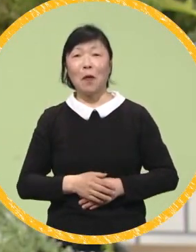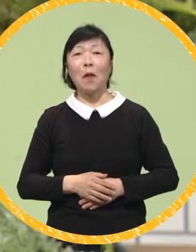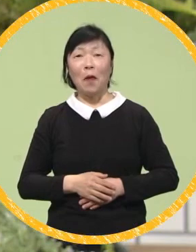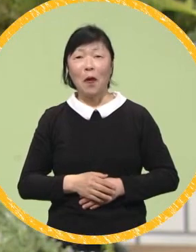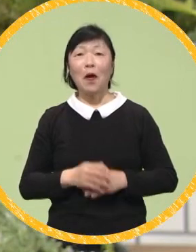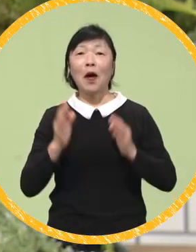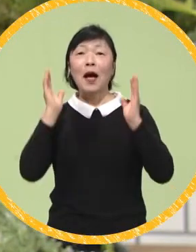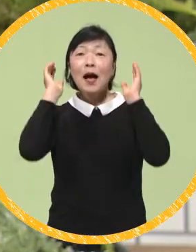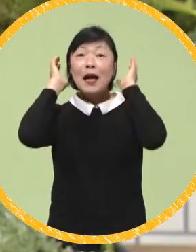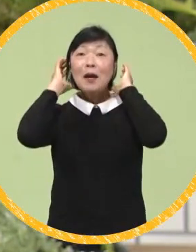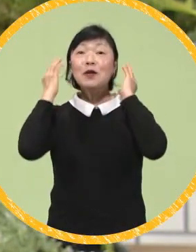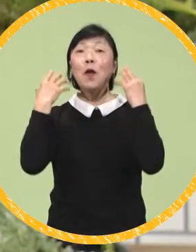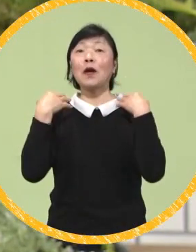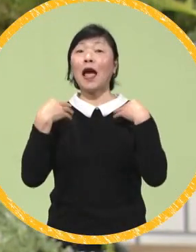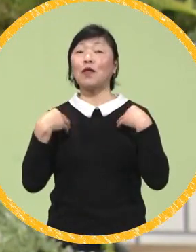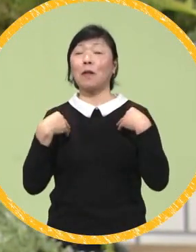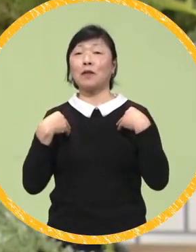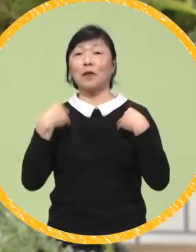もブービー